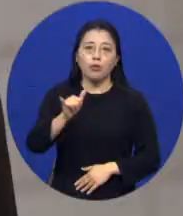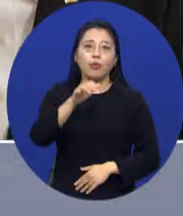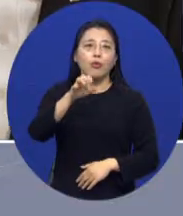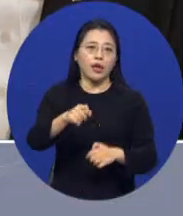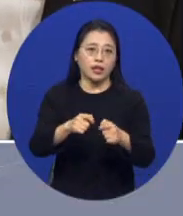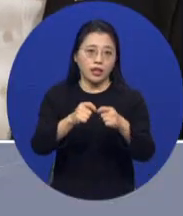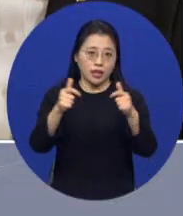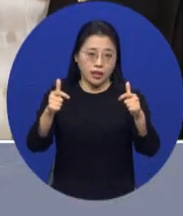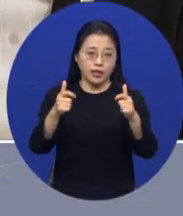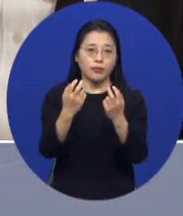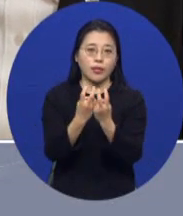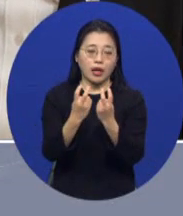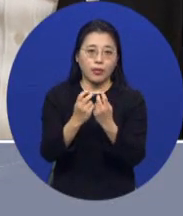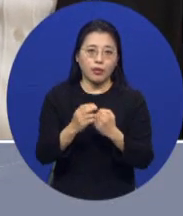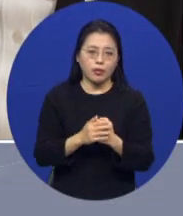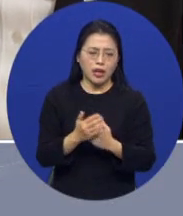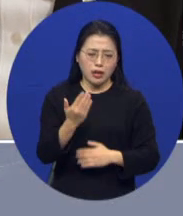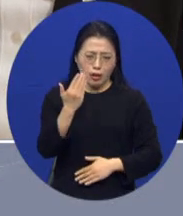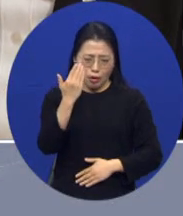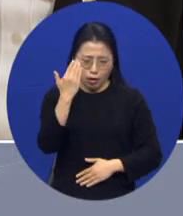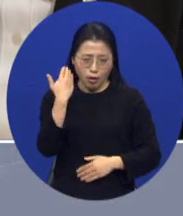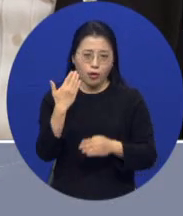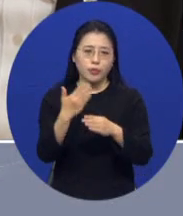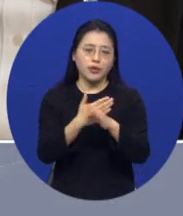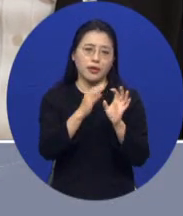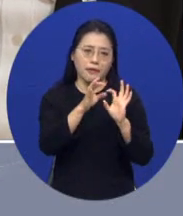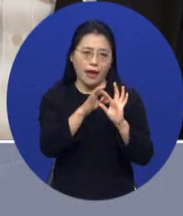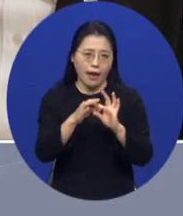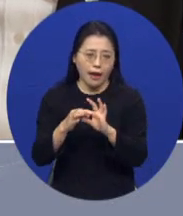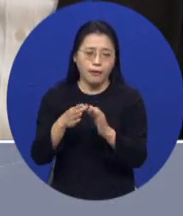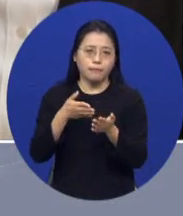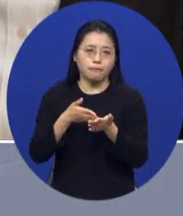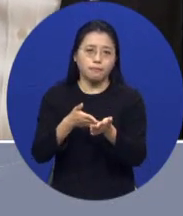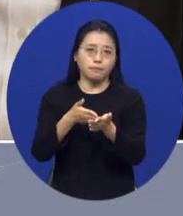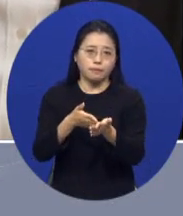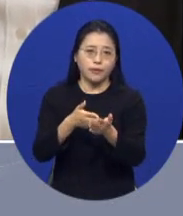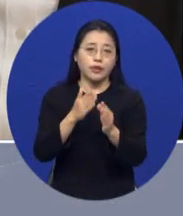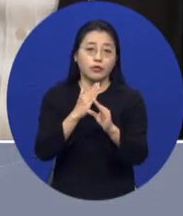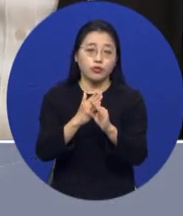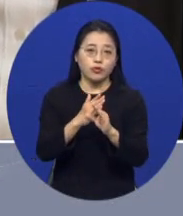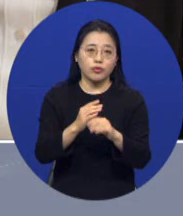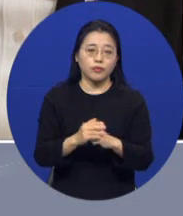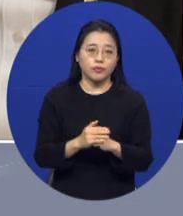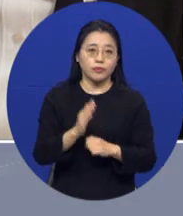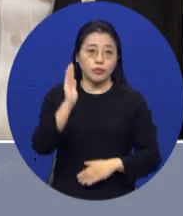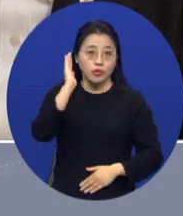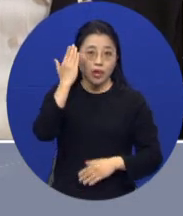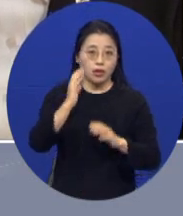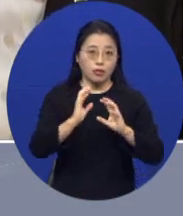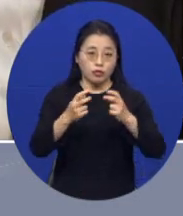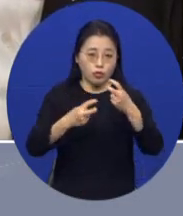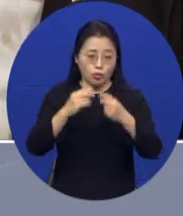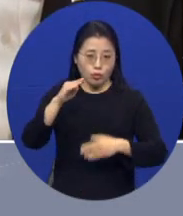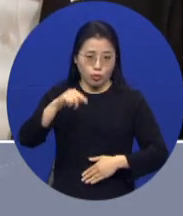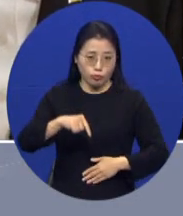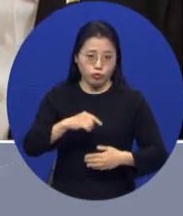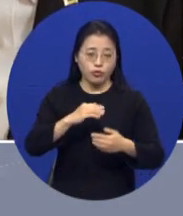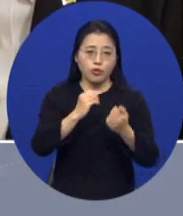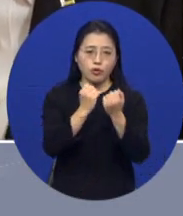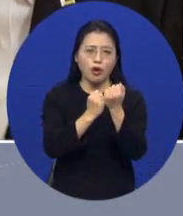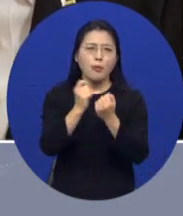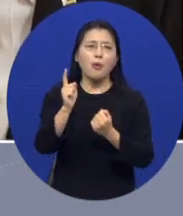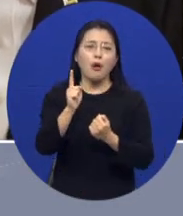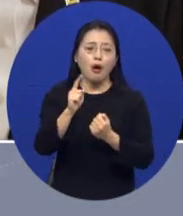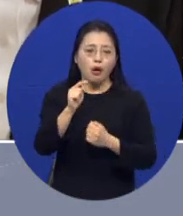있을 수 있다 제가 20대 국회 때부터이 부분을 계속 주장을 해왔는데요 최근에 국토부의 설명은 사실